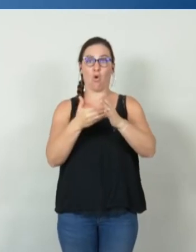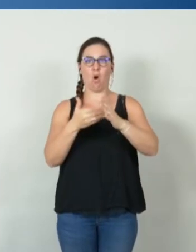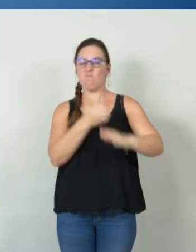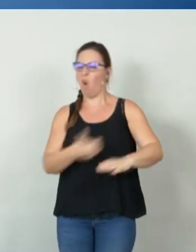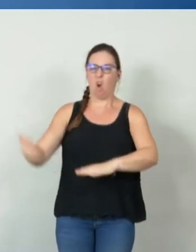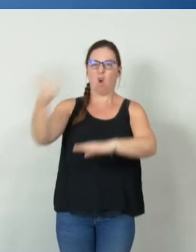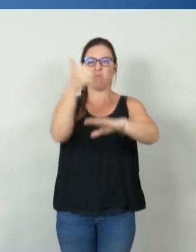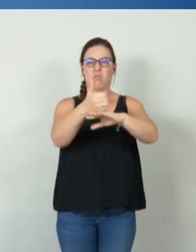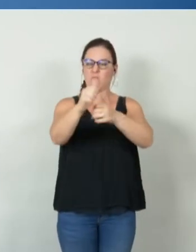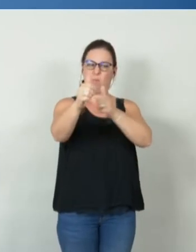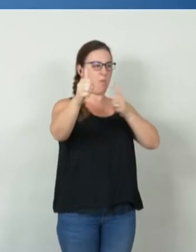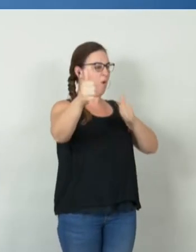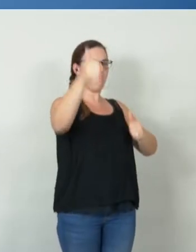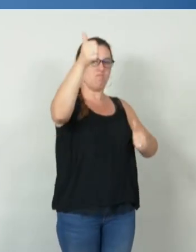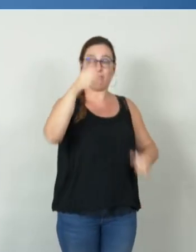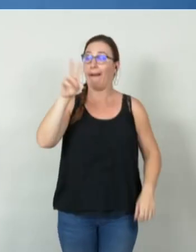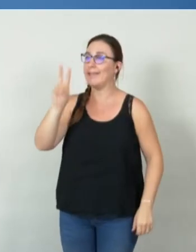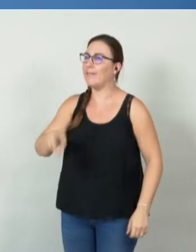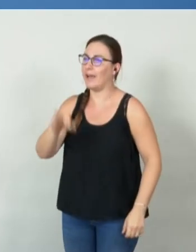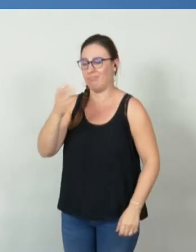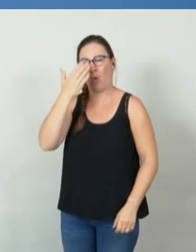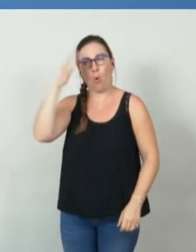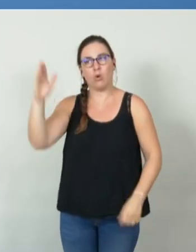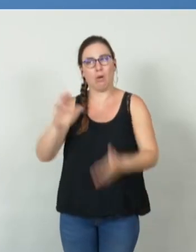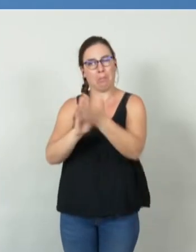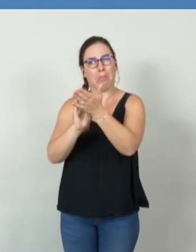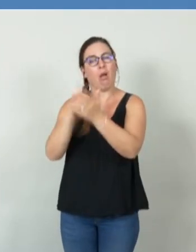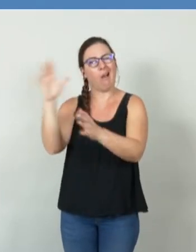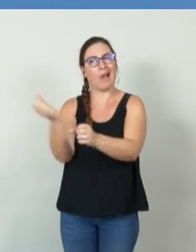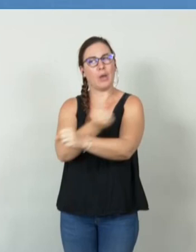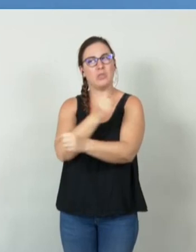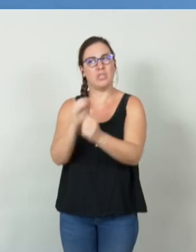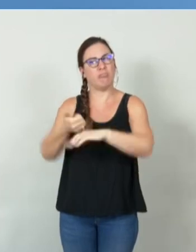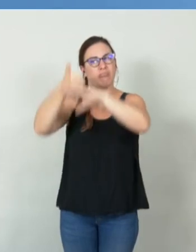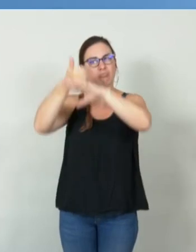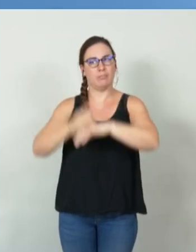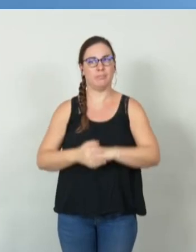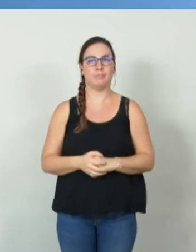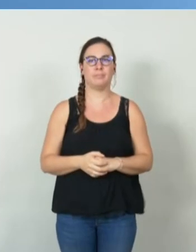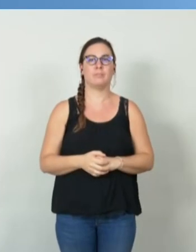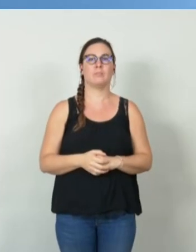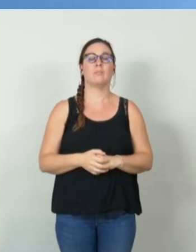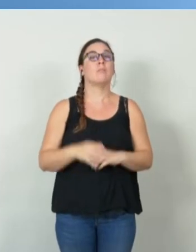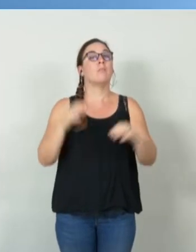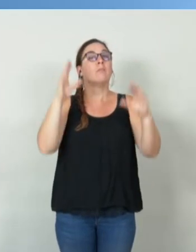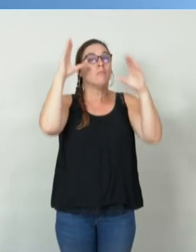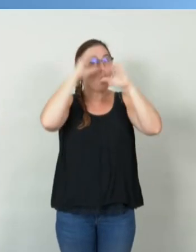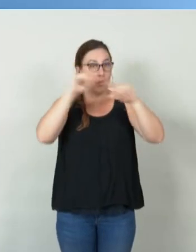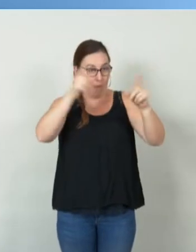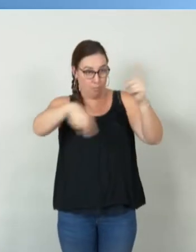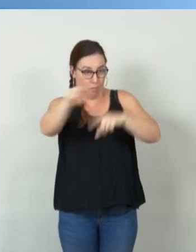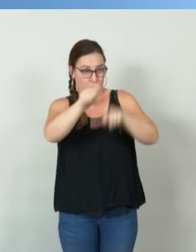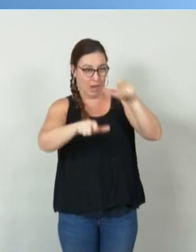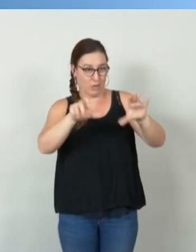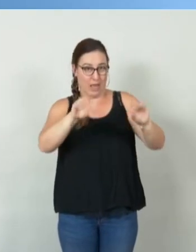avance sur ce sujet je reconnais qu'il y a des domaines dans lesquels vous réussissez et je rappelle parce qu'il faut que les Grenoblois le comprennent